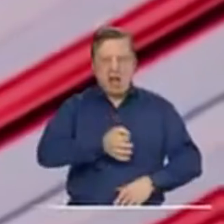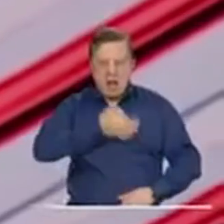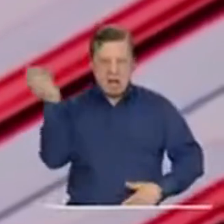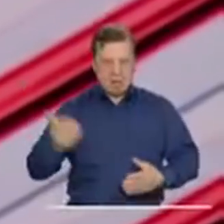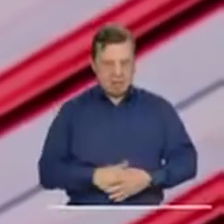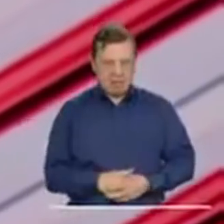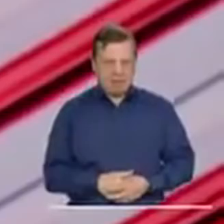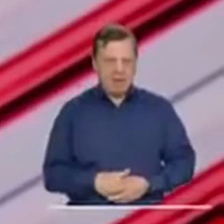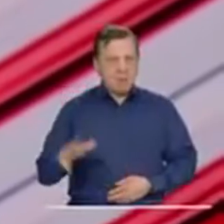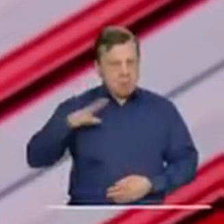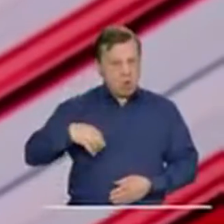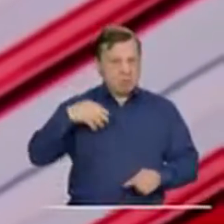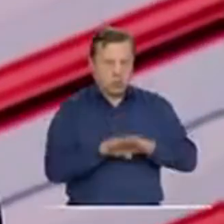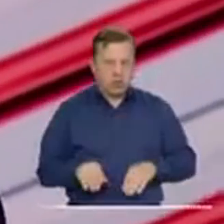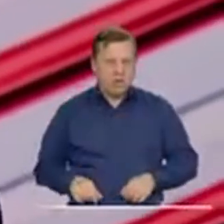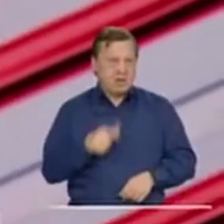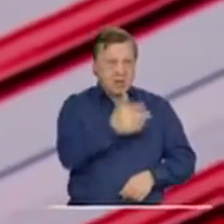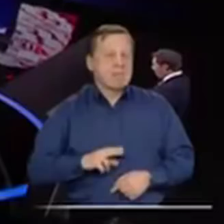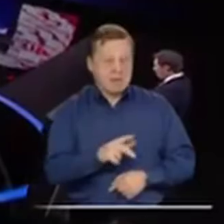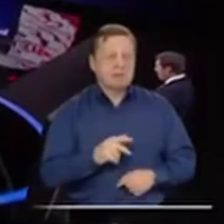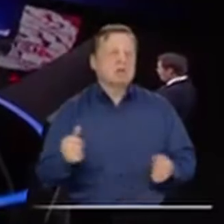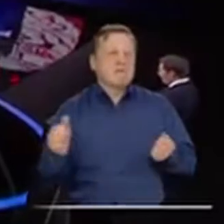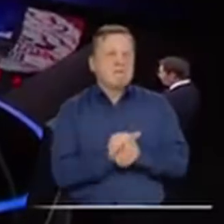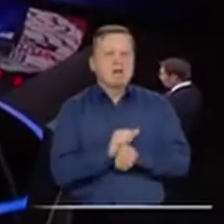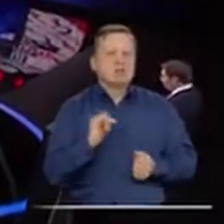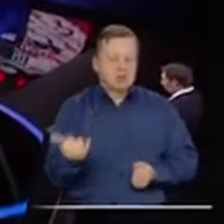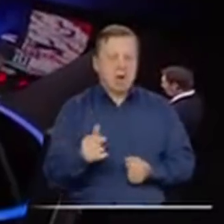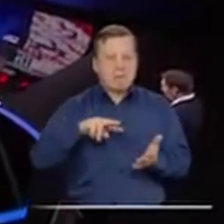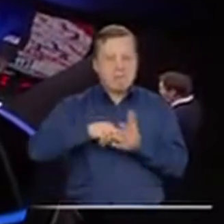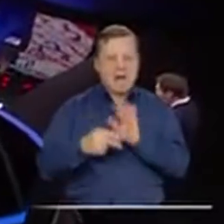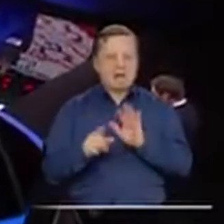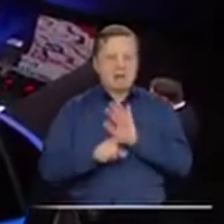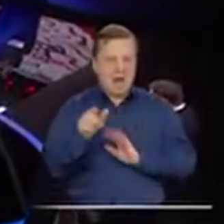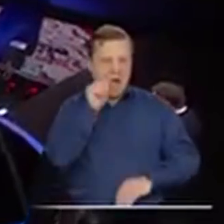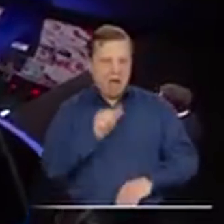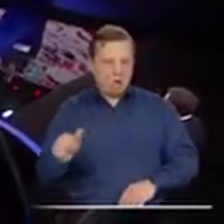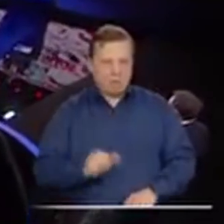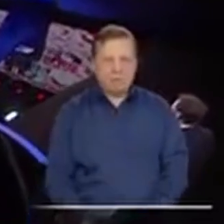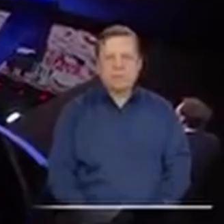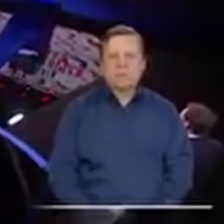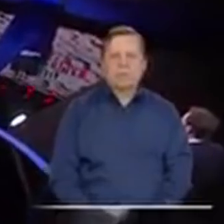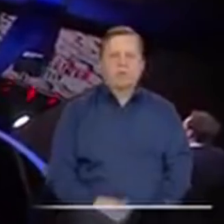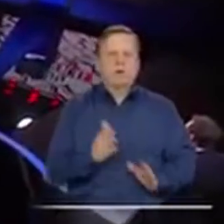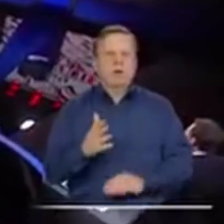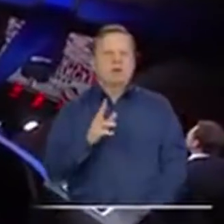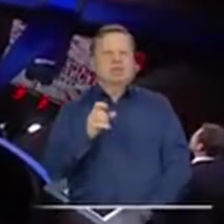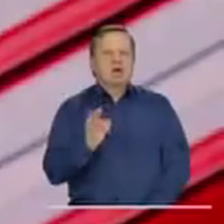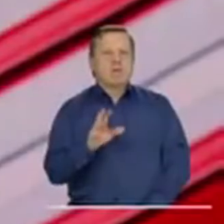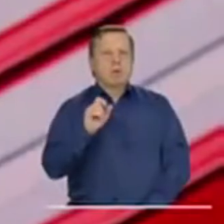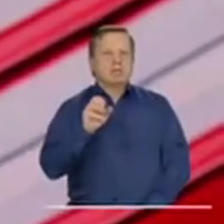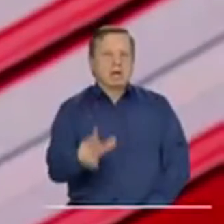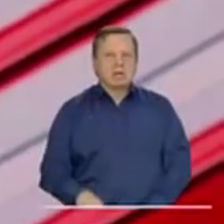członek. Kiedy byłem w Sejmie, głosowałem przeciwko Konstytucji. Europa państw czy państwo Europa? Odpowiada teraz Krzysztof Bosak.